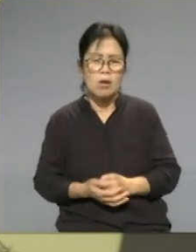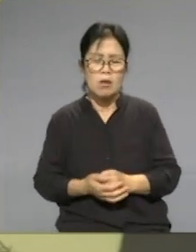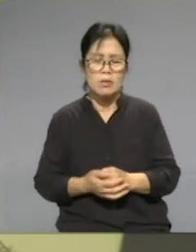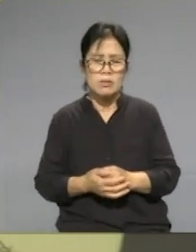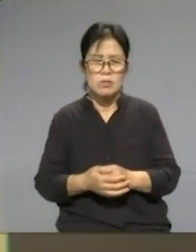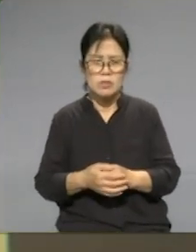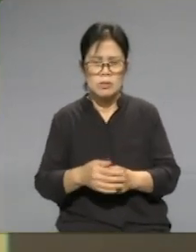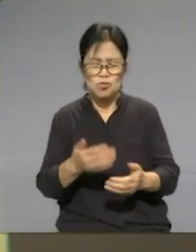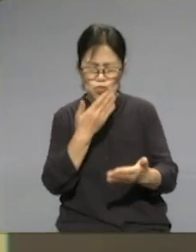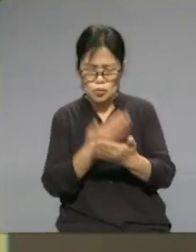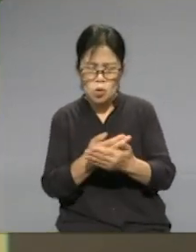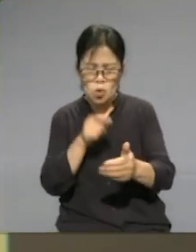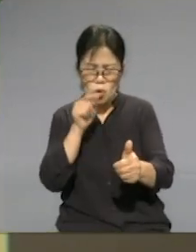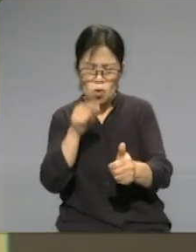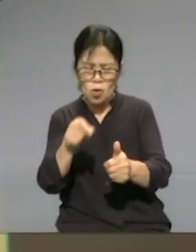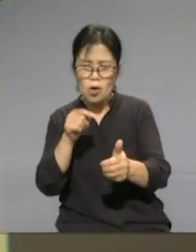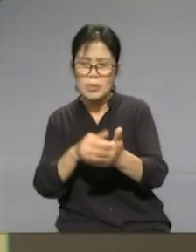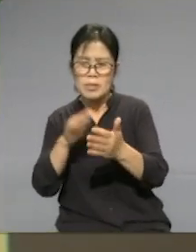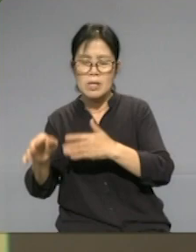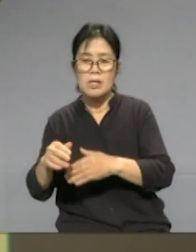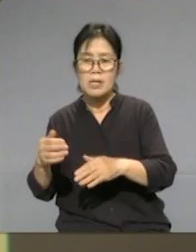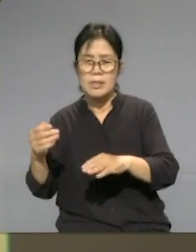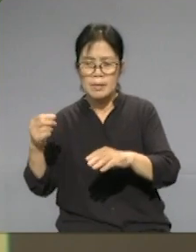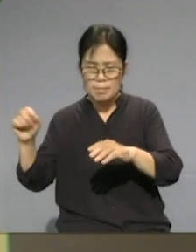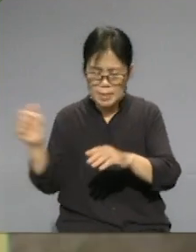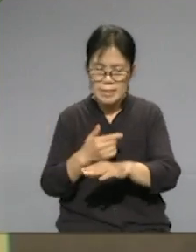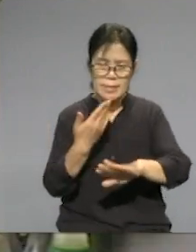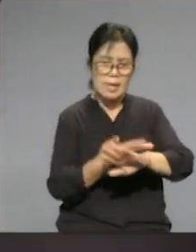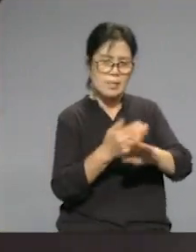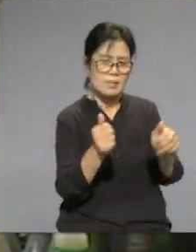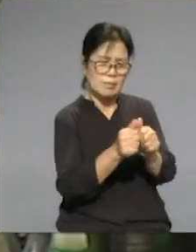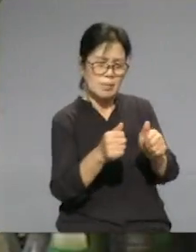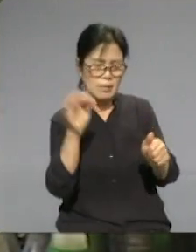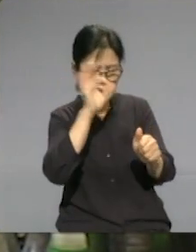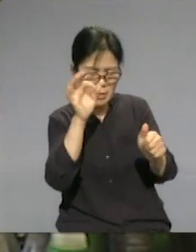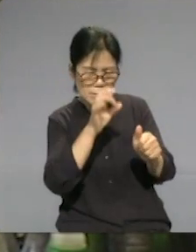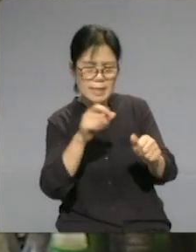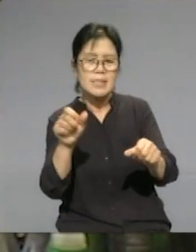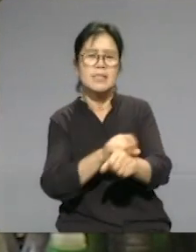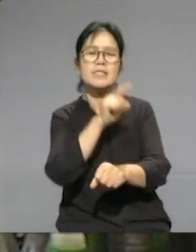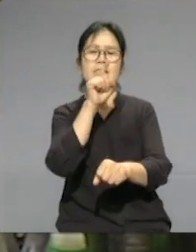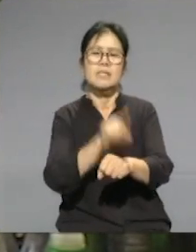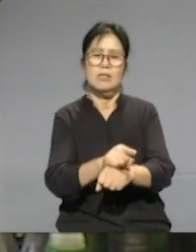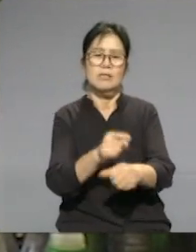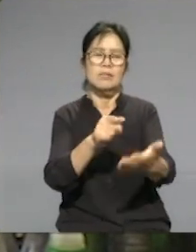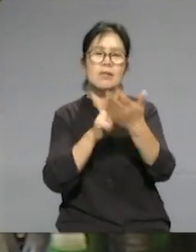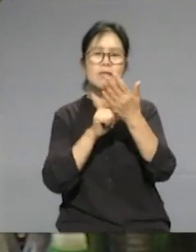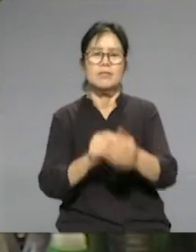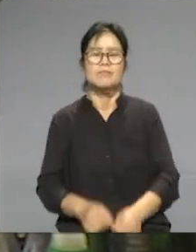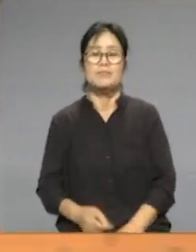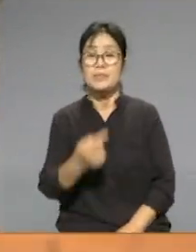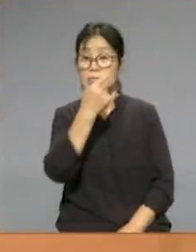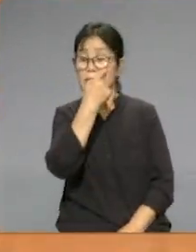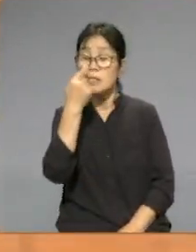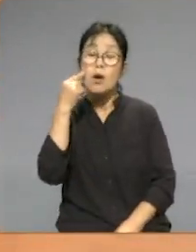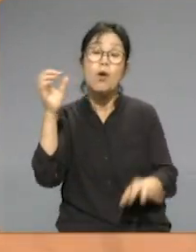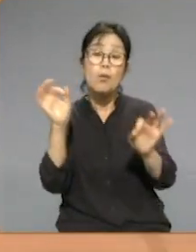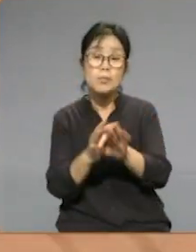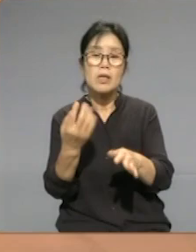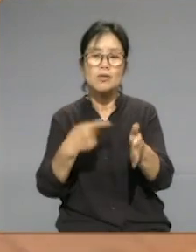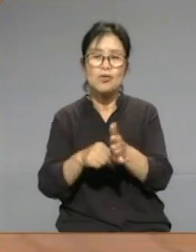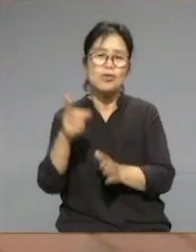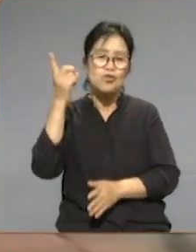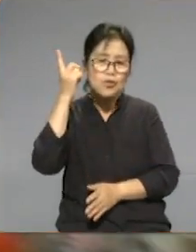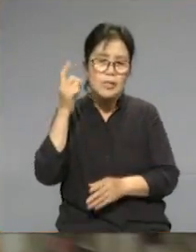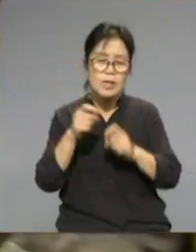골라 공격한 뒤 빠르게 다른 젊은 남성을 목표로 삼는 특이성도 보였습니다. 증거를 없애려고